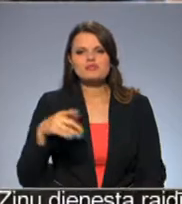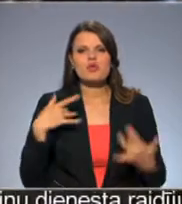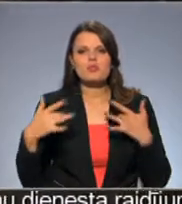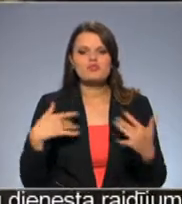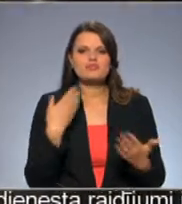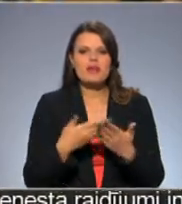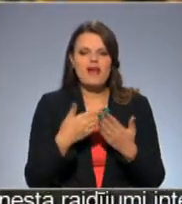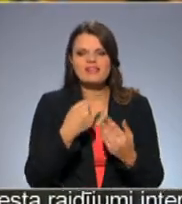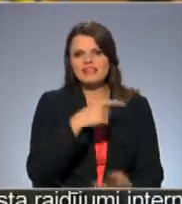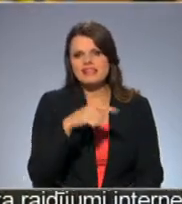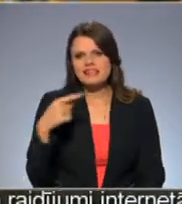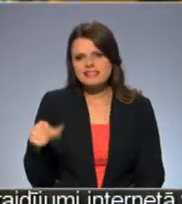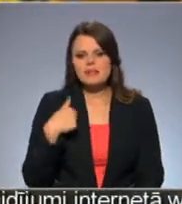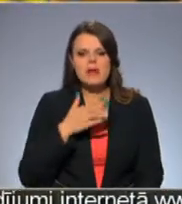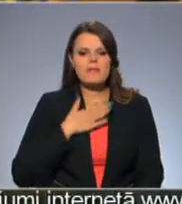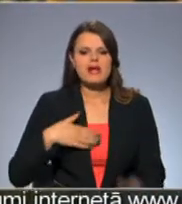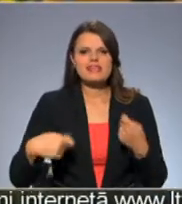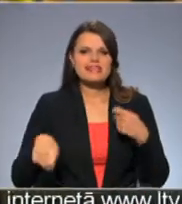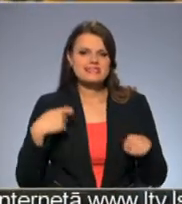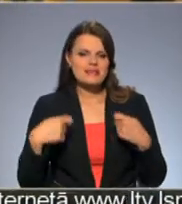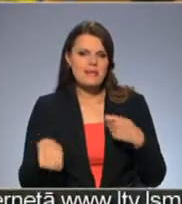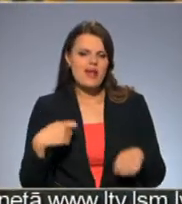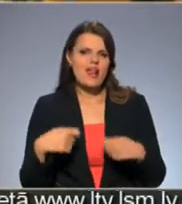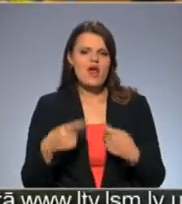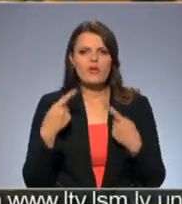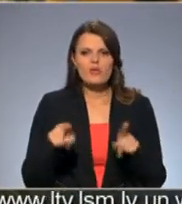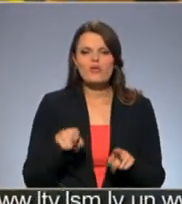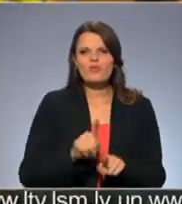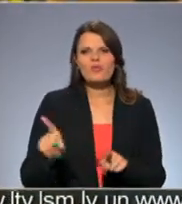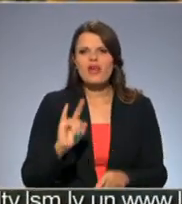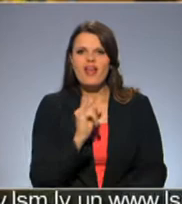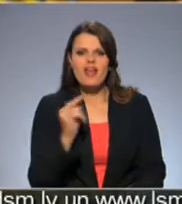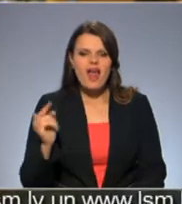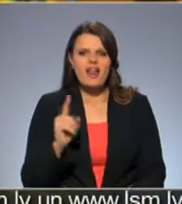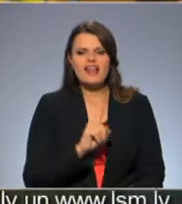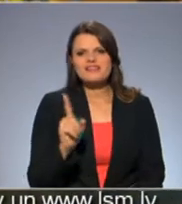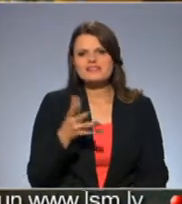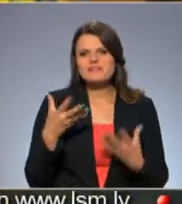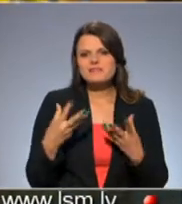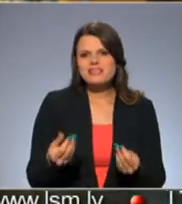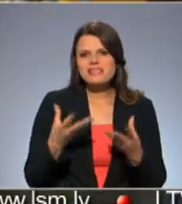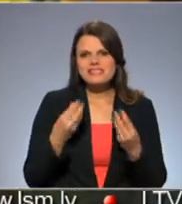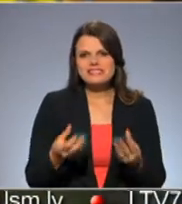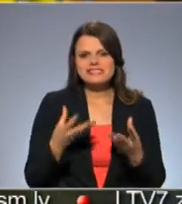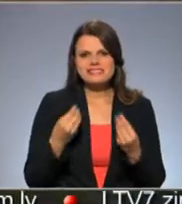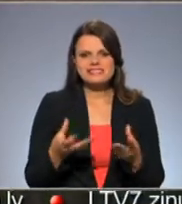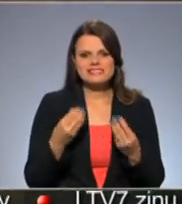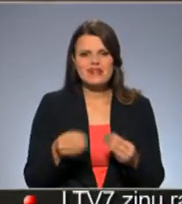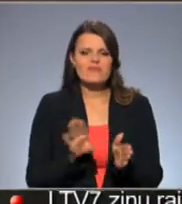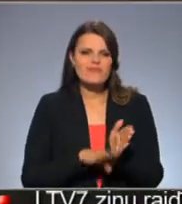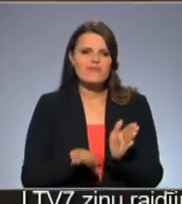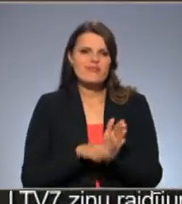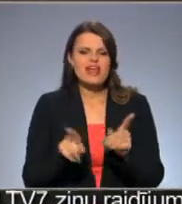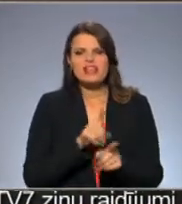rādīt citiem. Man patīk spēlēt, jo tur ir lelles, tas lelles ir mīkstas. Vienkārši